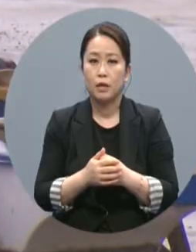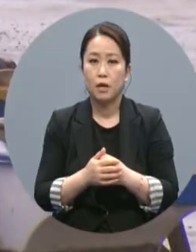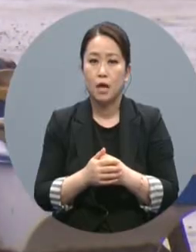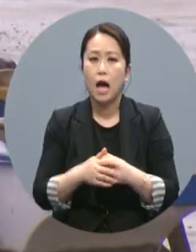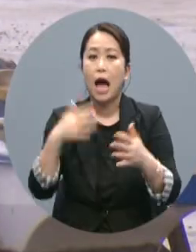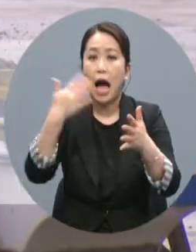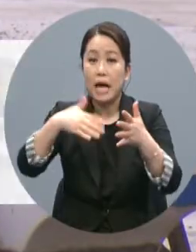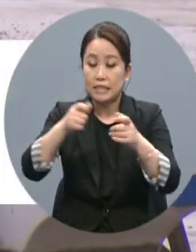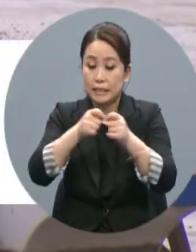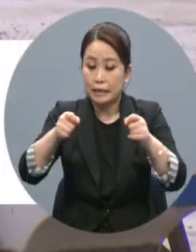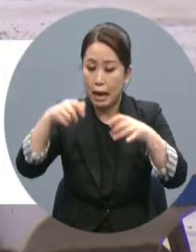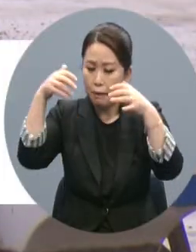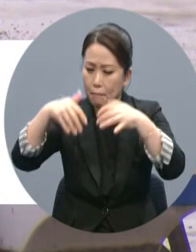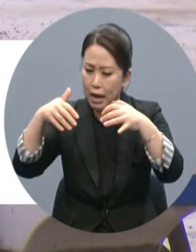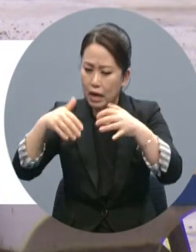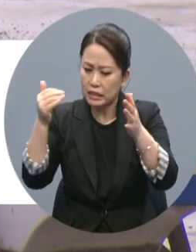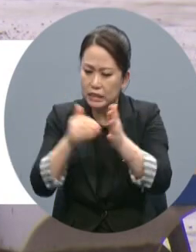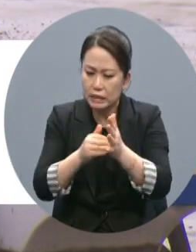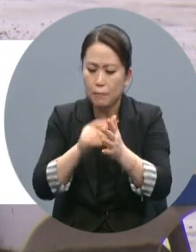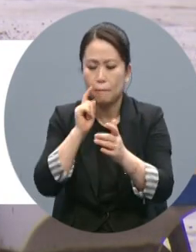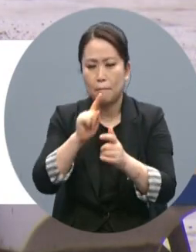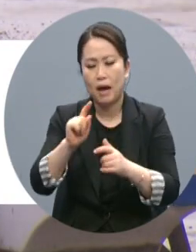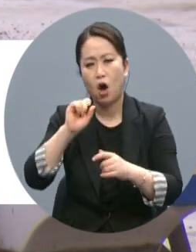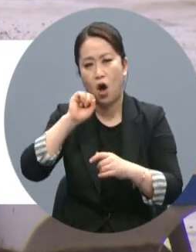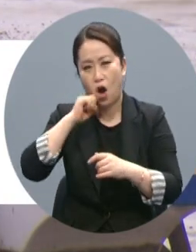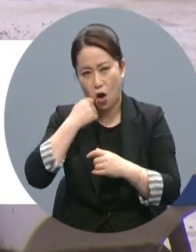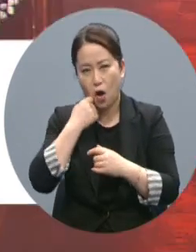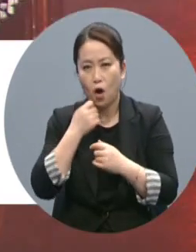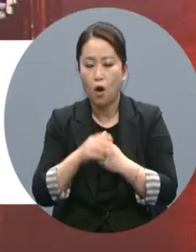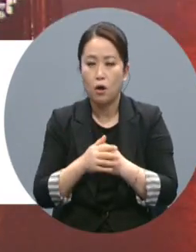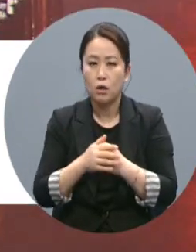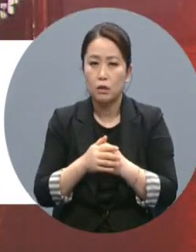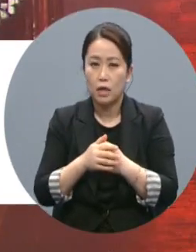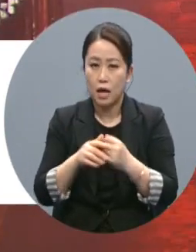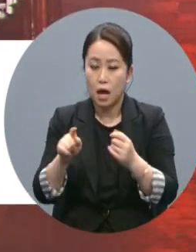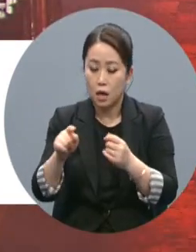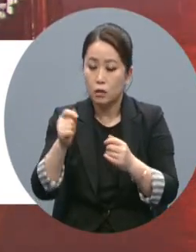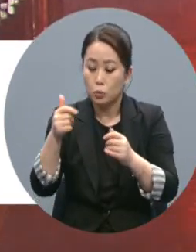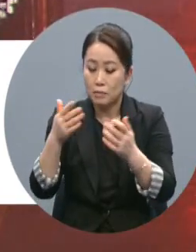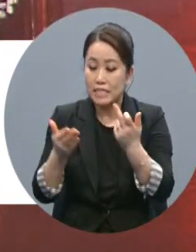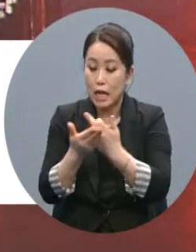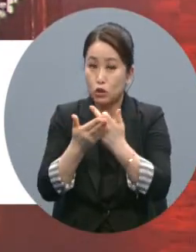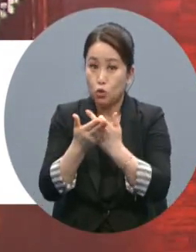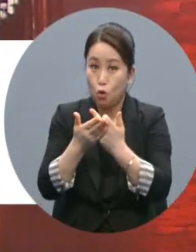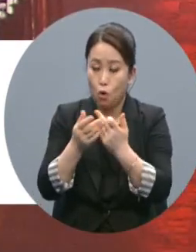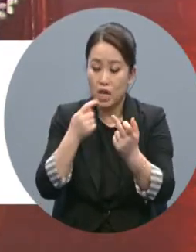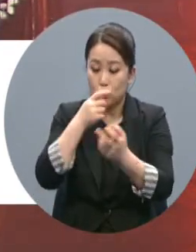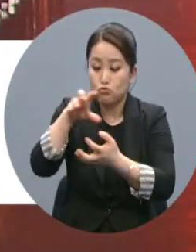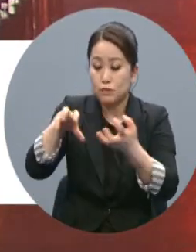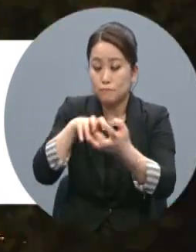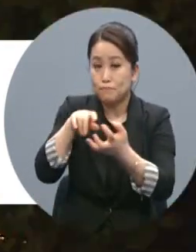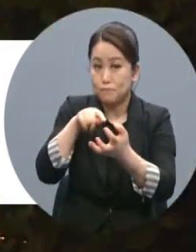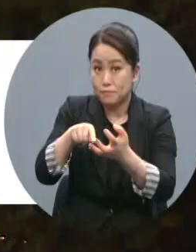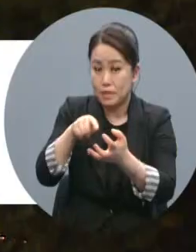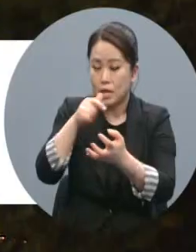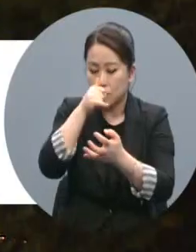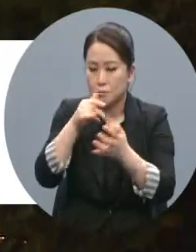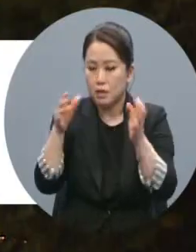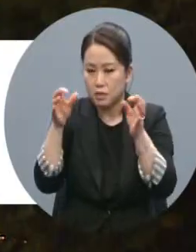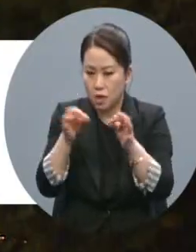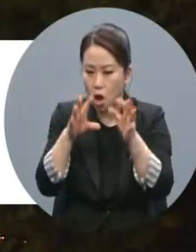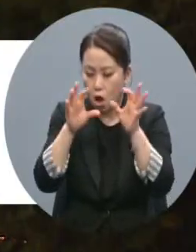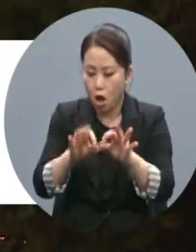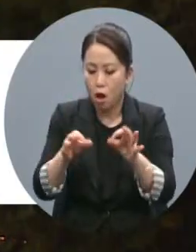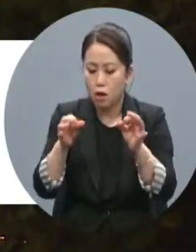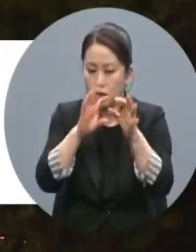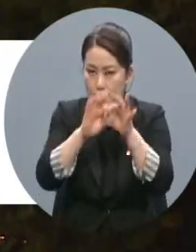아직 장마의 종료를 언급하기엔 시기상조입니다. 정체전선은 제주도 부근 해상에 머물면서 당분간